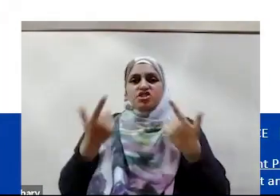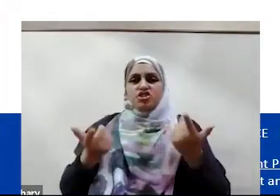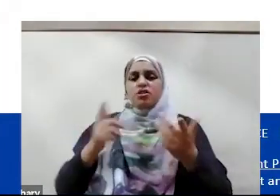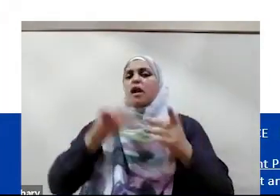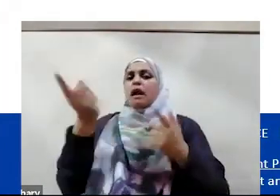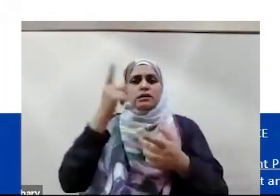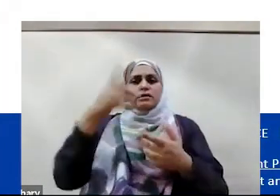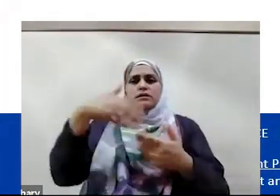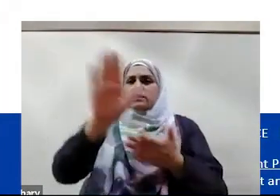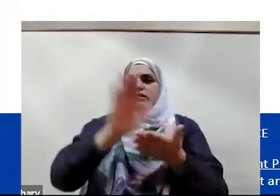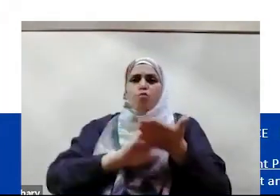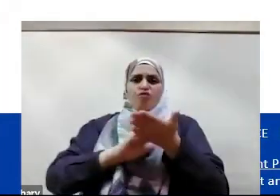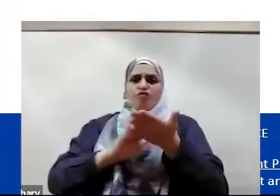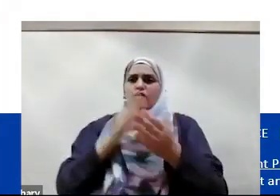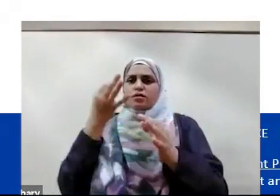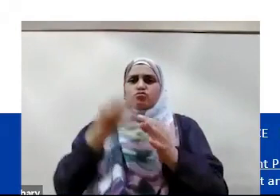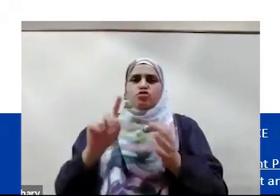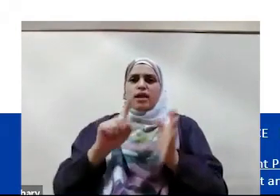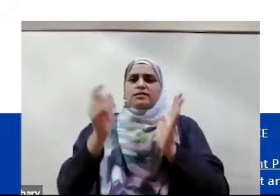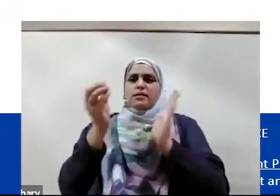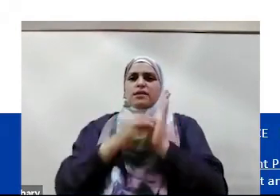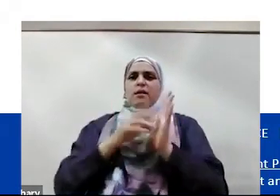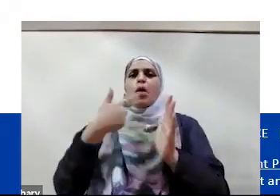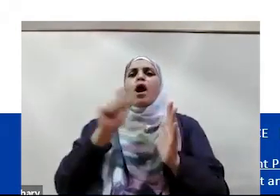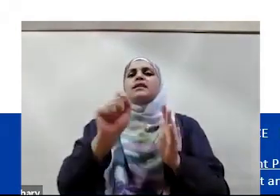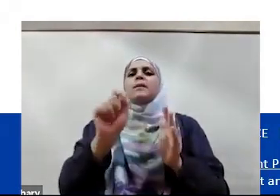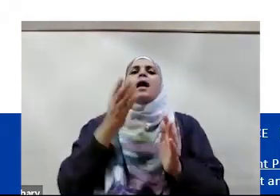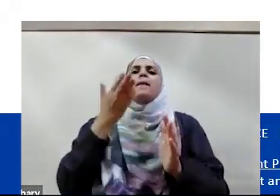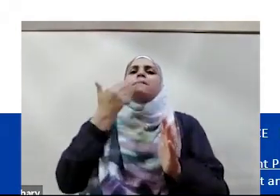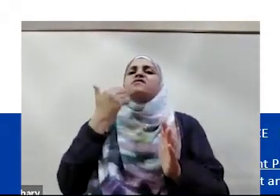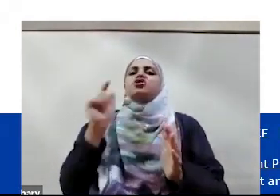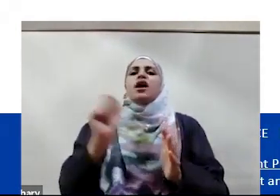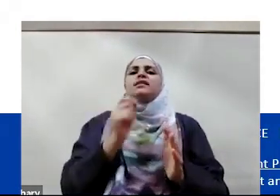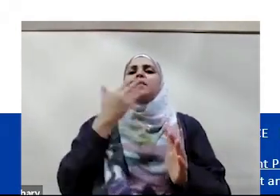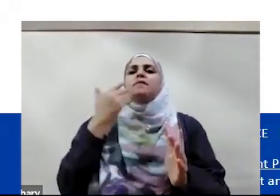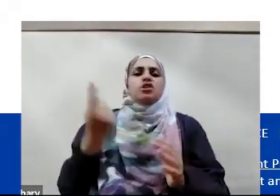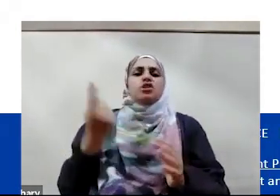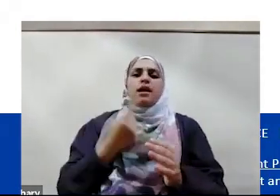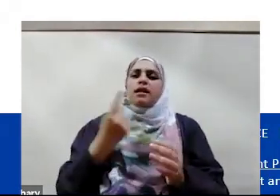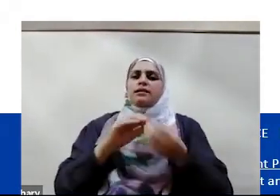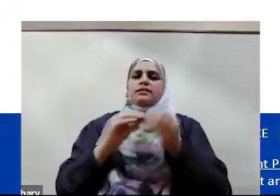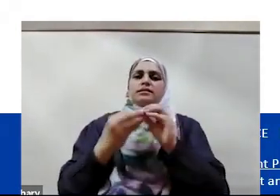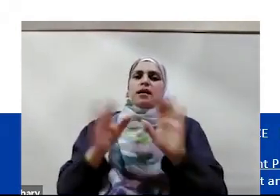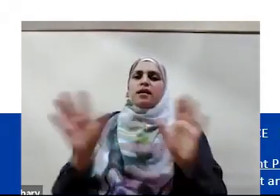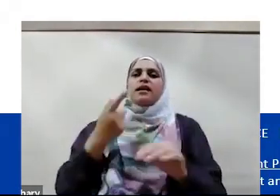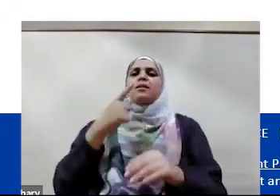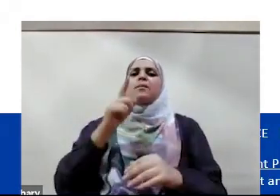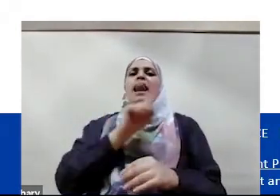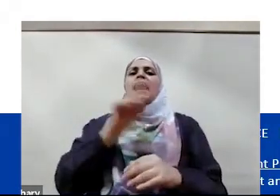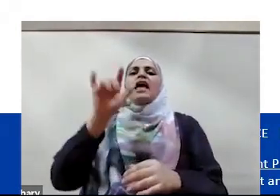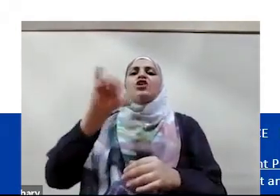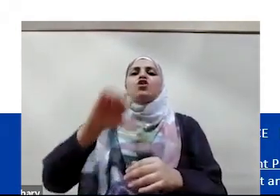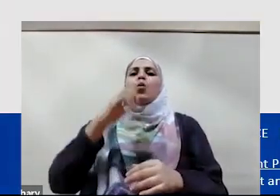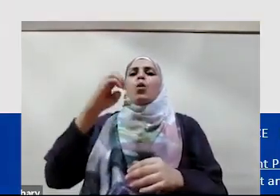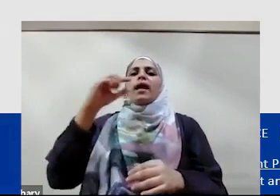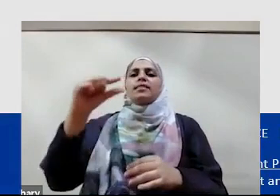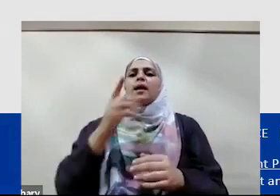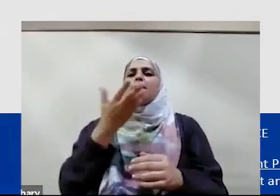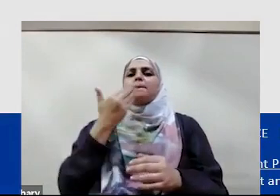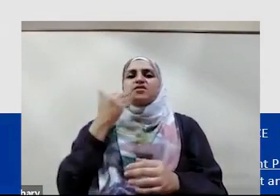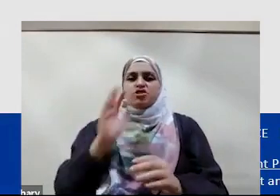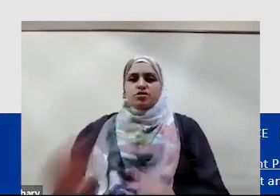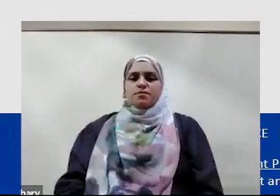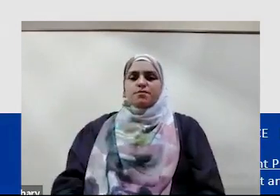ده فاضي او بكتب لا يوجد، يعني ما فيش مشكلة في ده. طيب في جزء بعد كده عندي